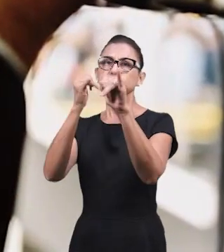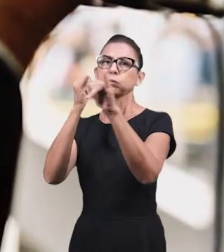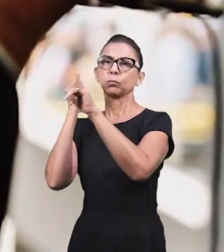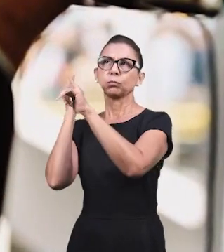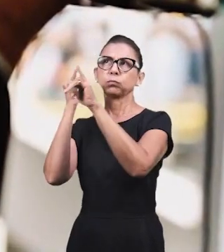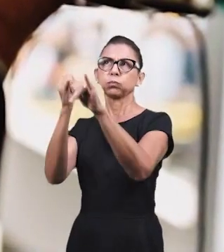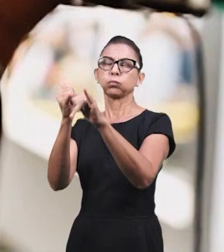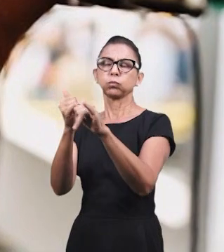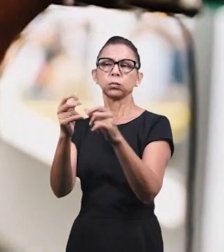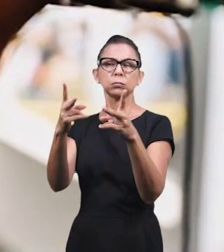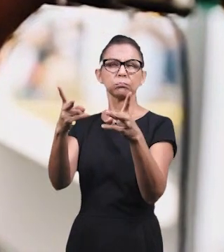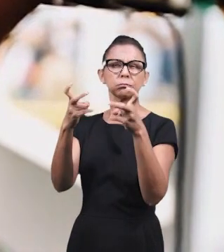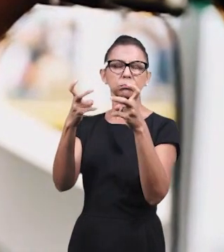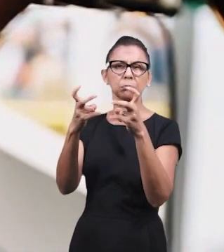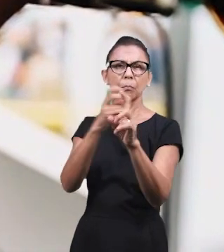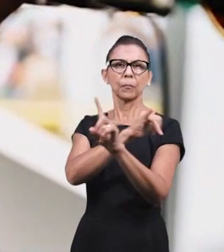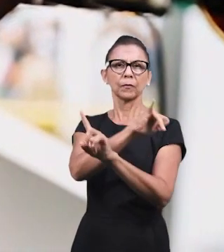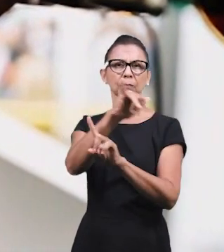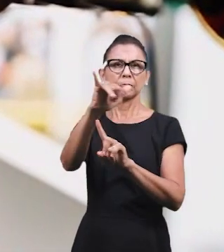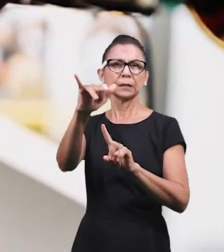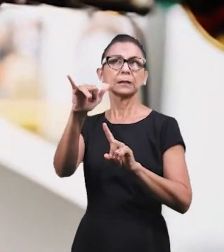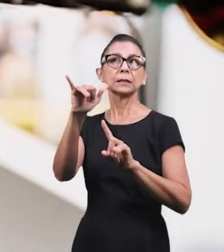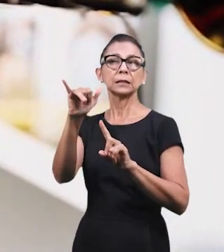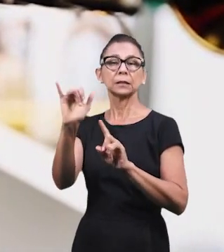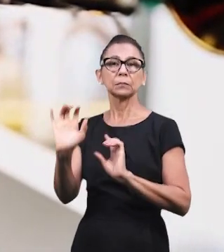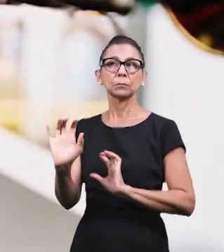услышать звук трубы